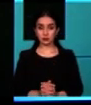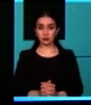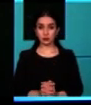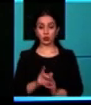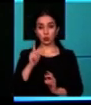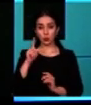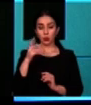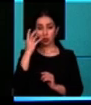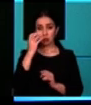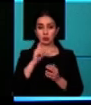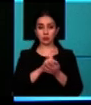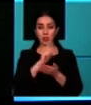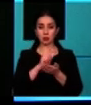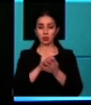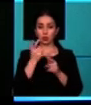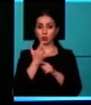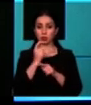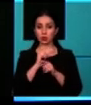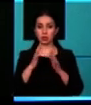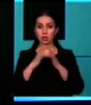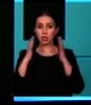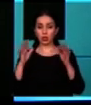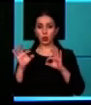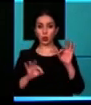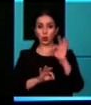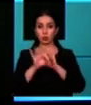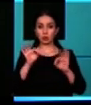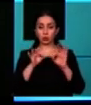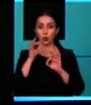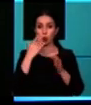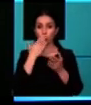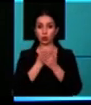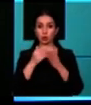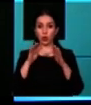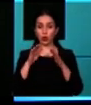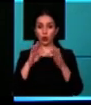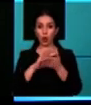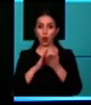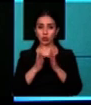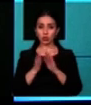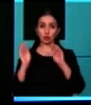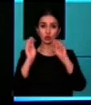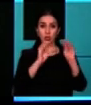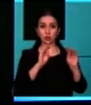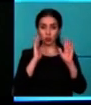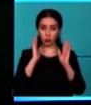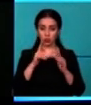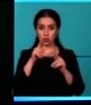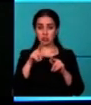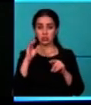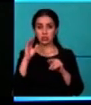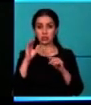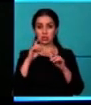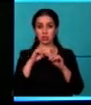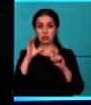Бұл расымлар албатты жүді қатта өлчамда, әгерді бұны сахифаға өз қолычы жойлаштырдыған бұсек, сахифаны